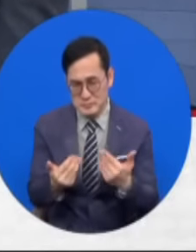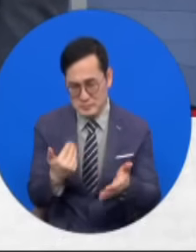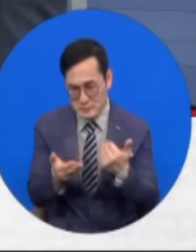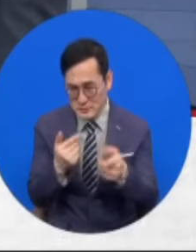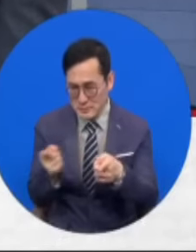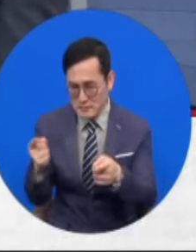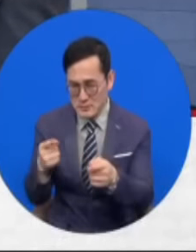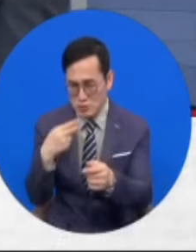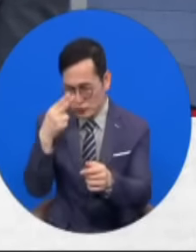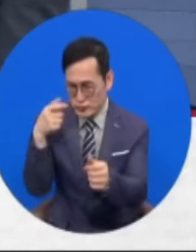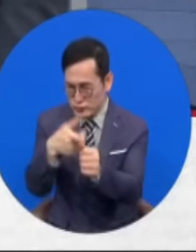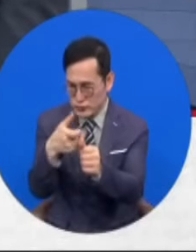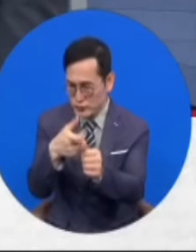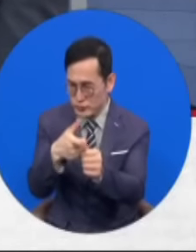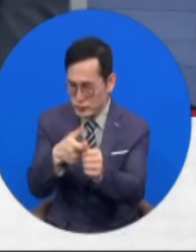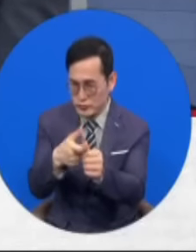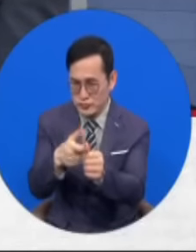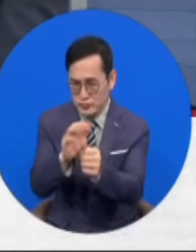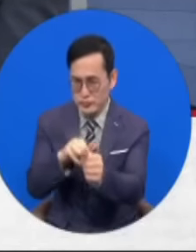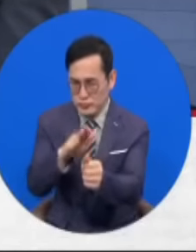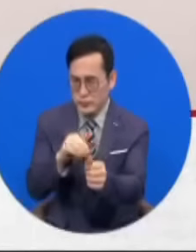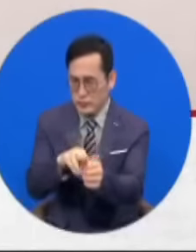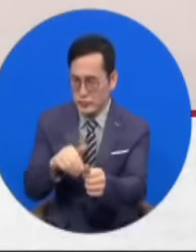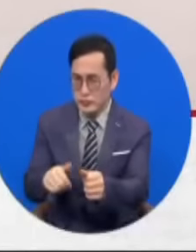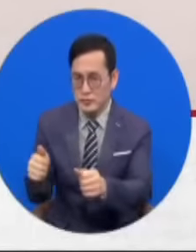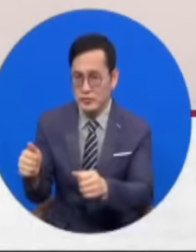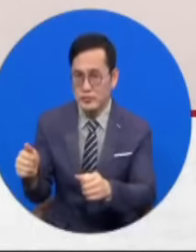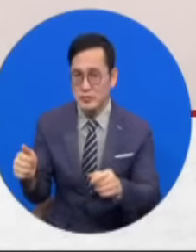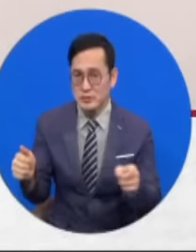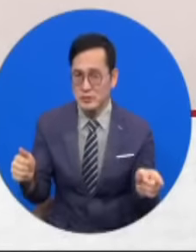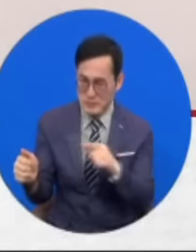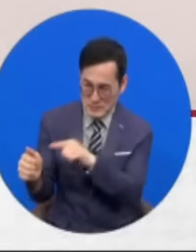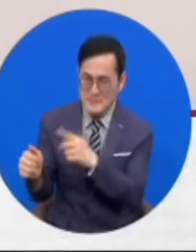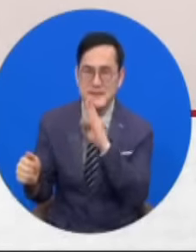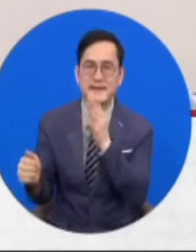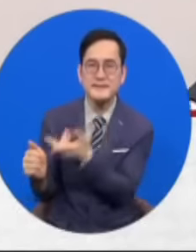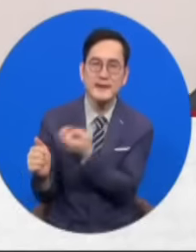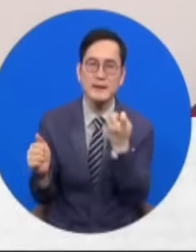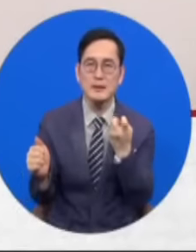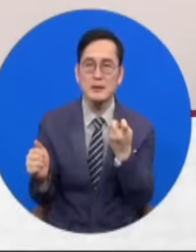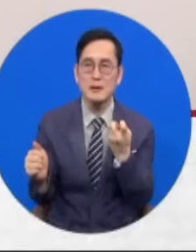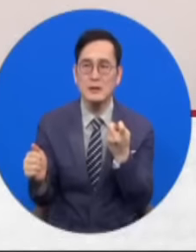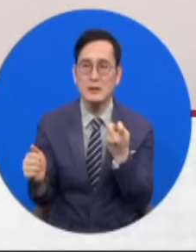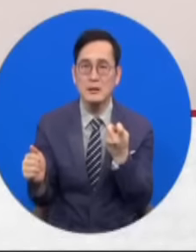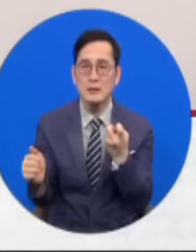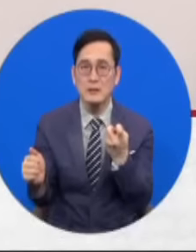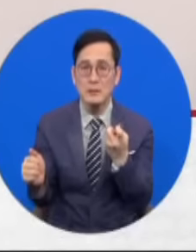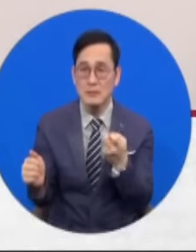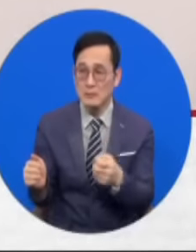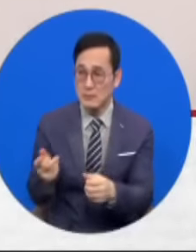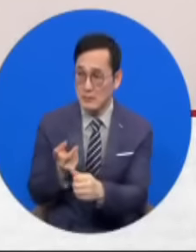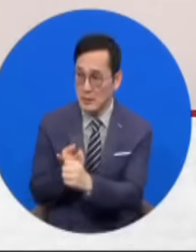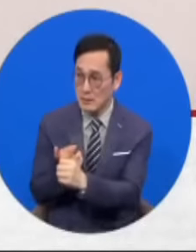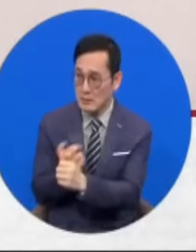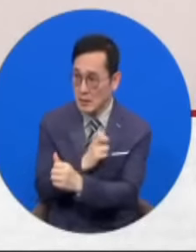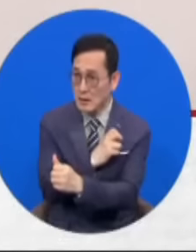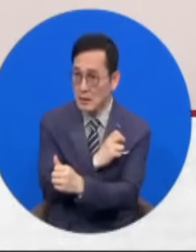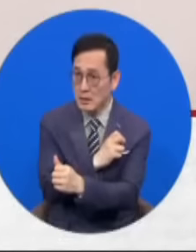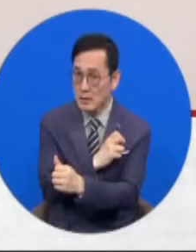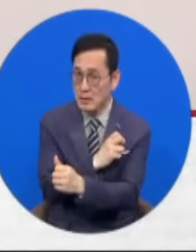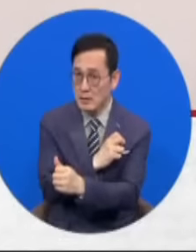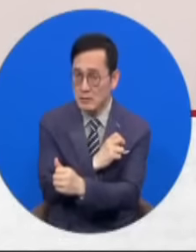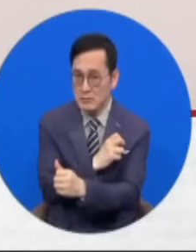그러면 아니라게 명백하고 설사 그런 일이 있었다 하더라도 그건 범죄는 아니거든요 뭐 공용물건